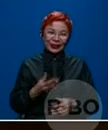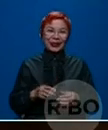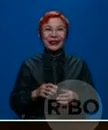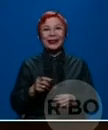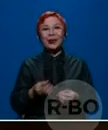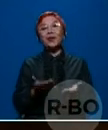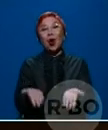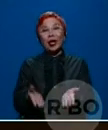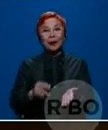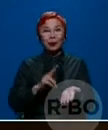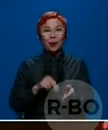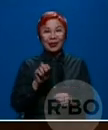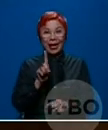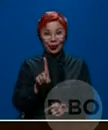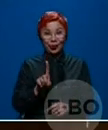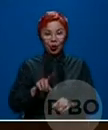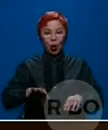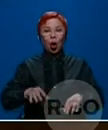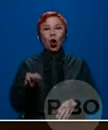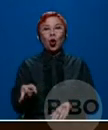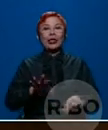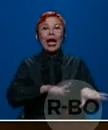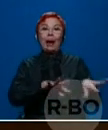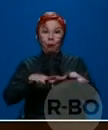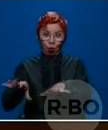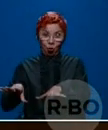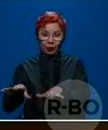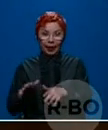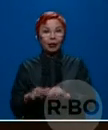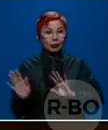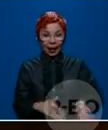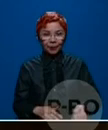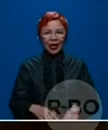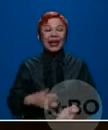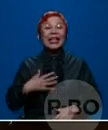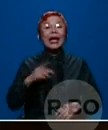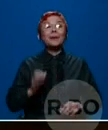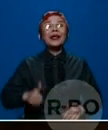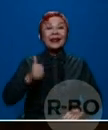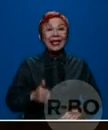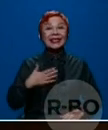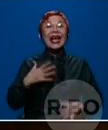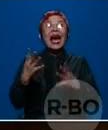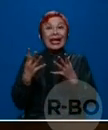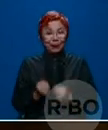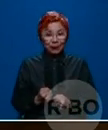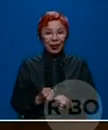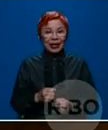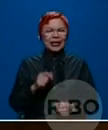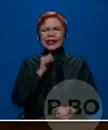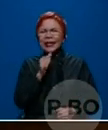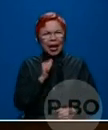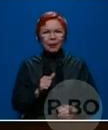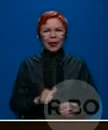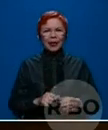kita juga maklum tapi saya sangat berharap siapapun yang jadi gubernur rakyat itu